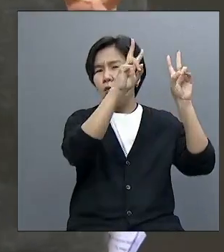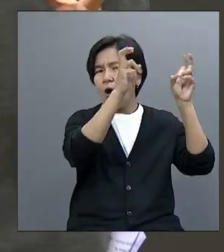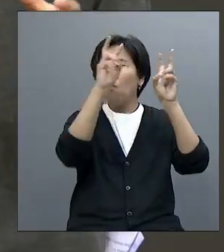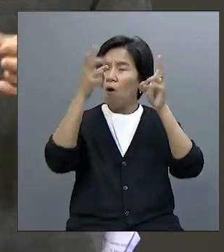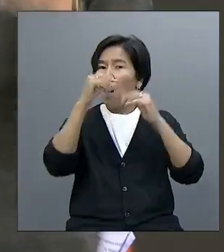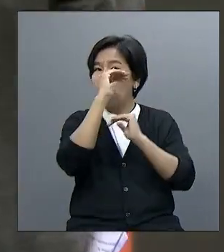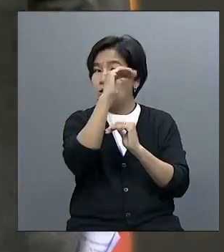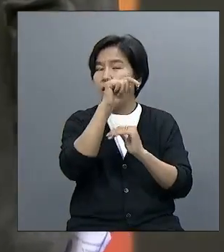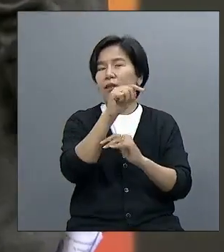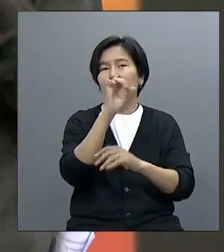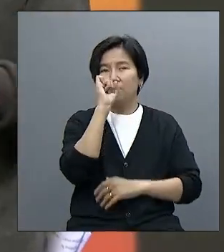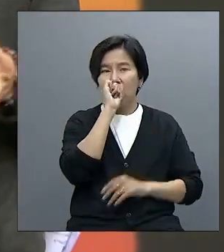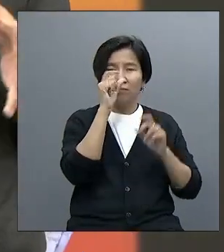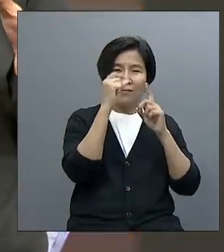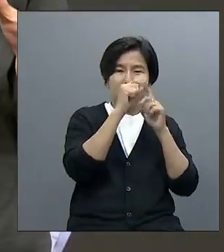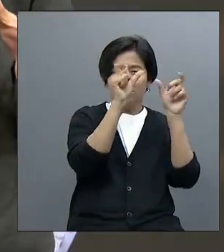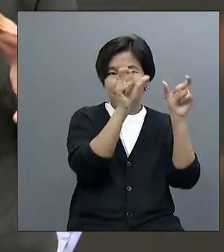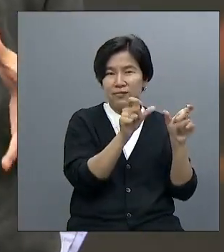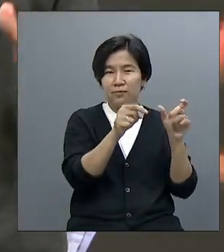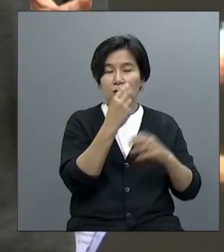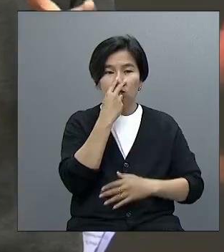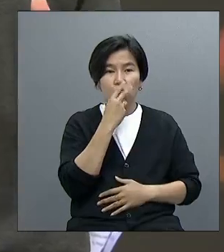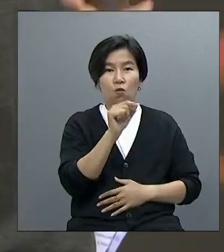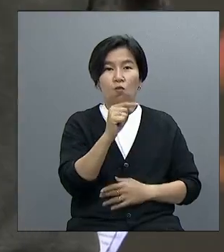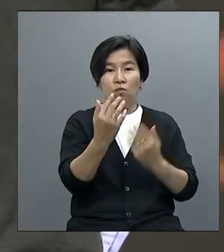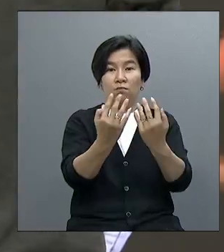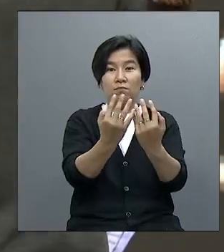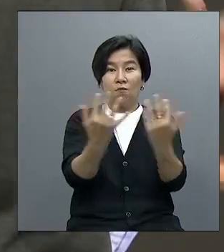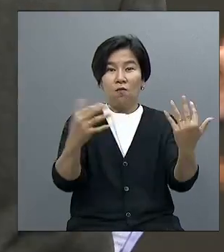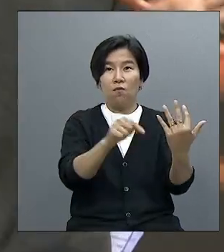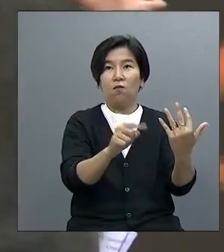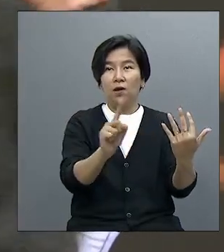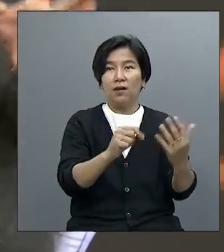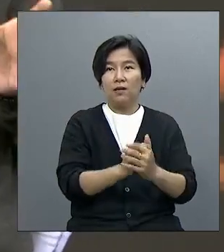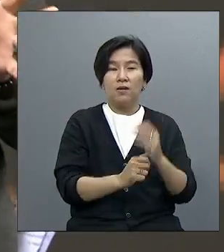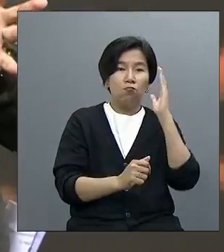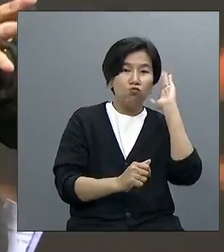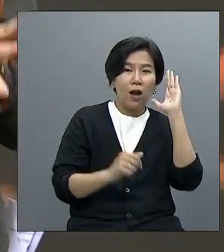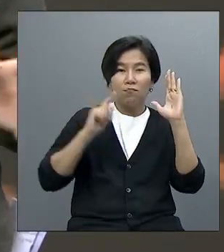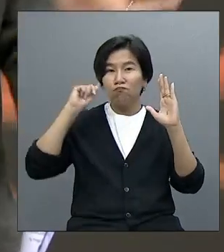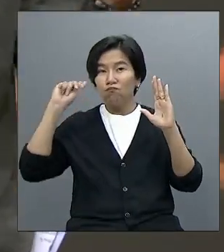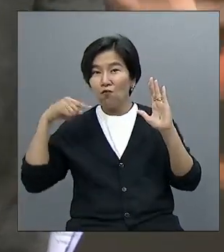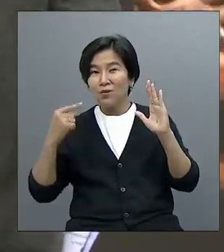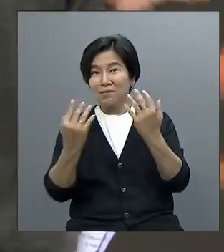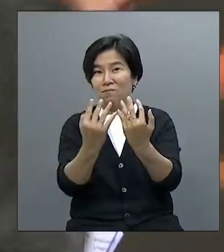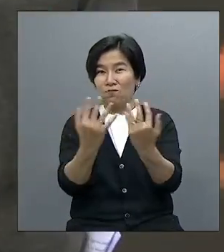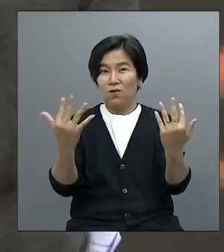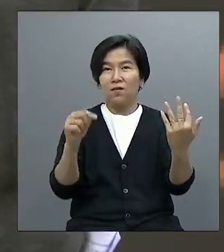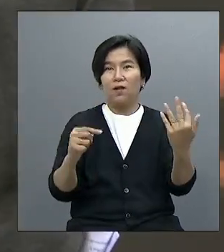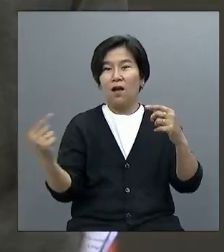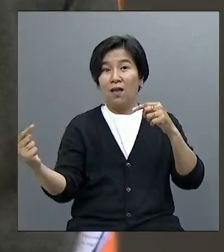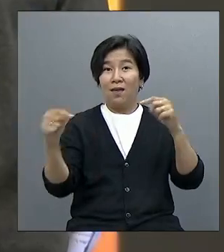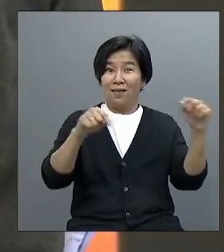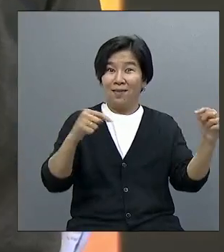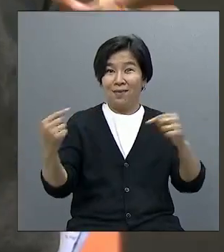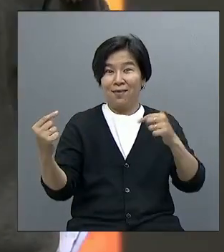เลือกเรื่องที่เล่นเสร็จปุ๊บก็ต้องดูผู้เล่นผู้เล่นสักวานี่คือต้องมีทั้งฝ่ายชายและฝ่ายหญิงนะครับต่างฝ่ายต่างที่จะมาเล่น